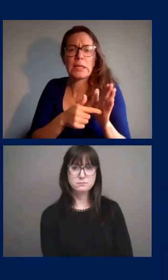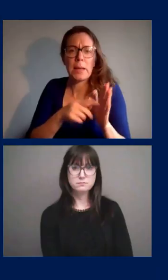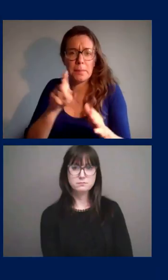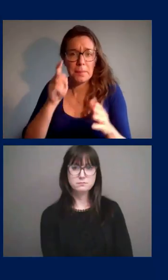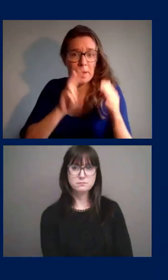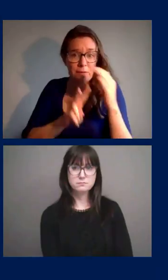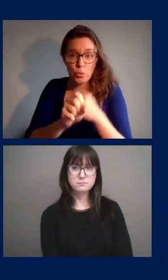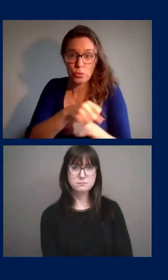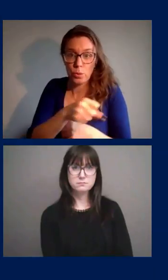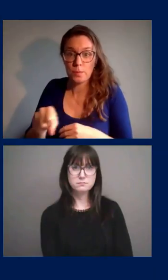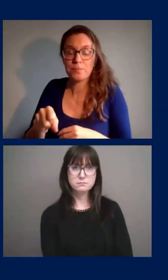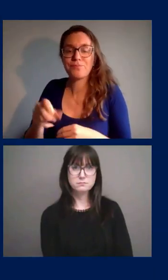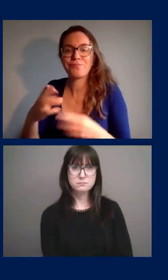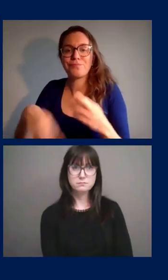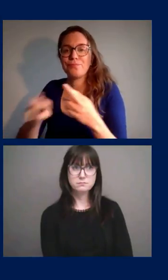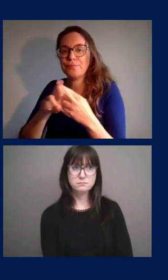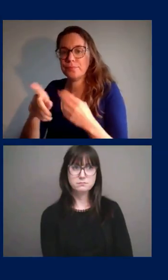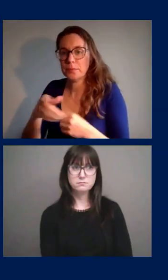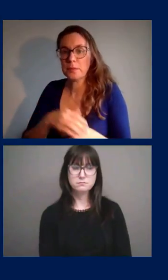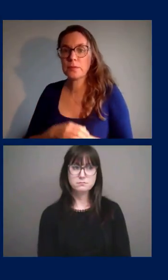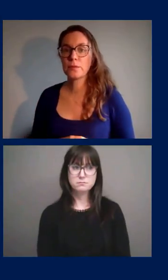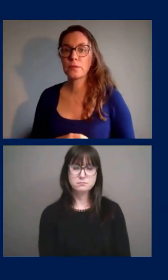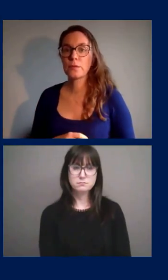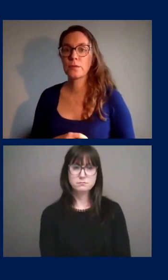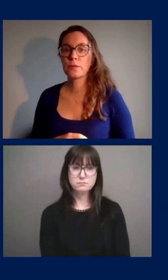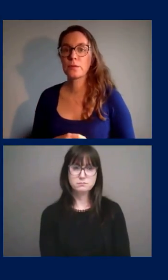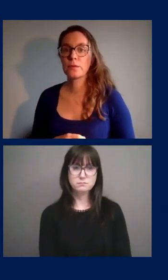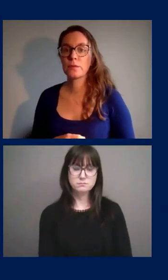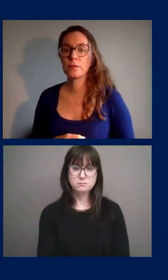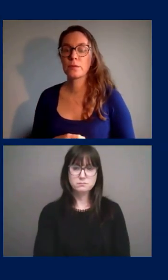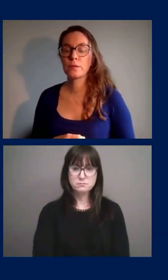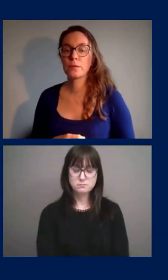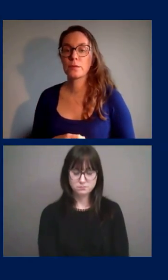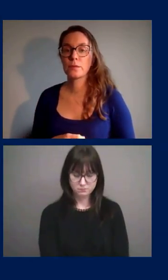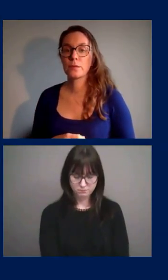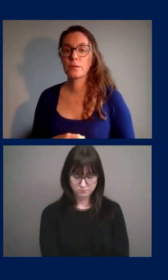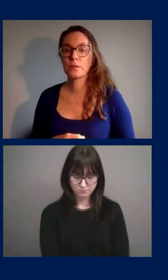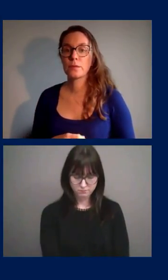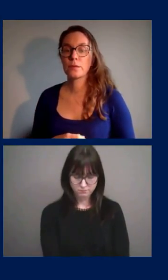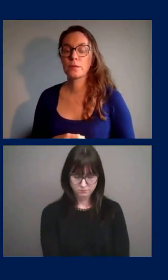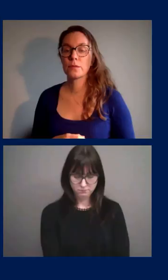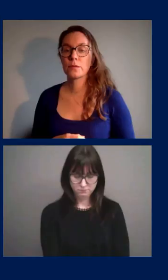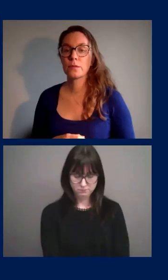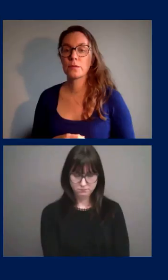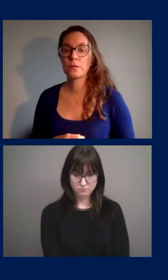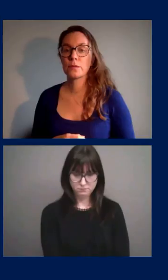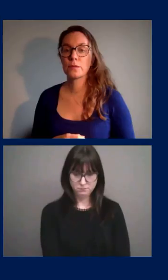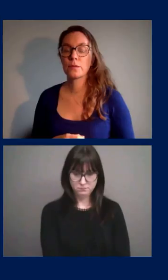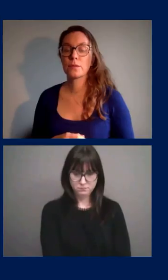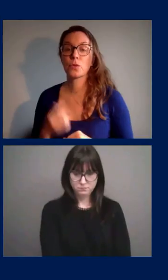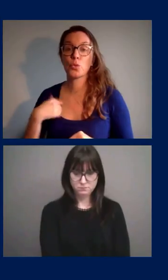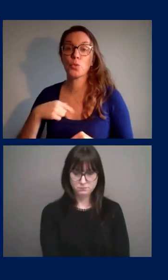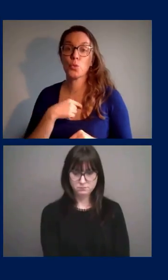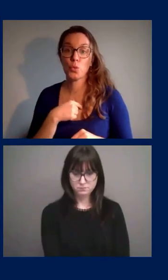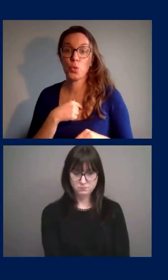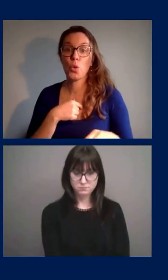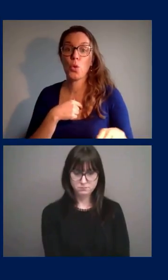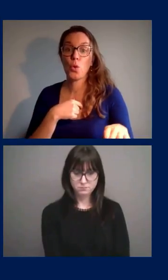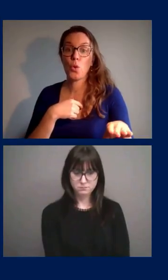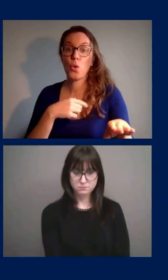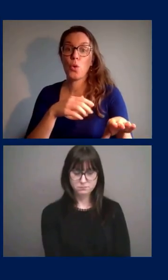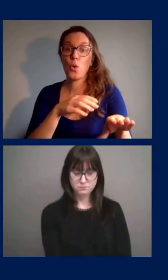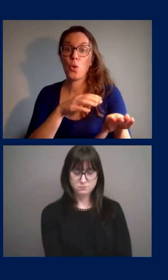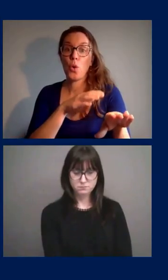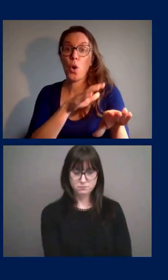mais la recommandation forte pour l'utilisation des masques est parce que ça peut donner protection